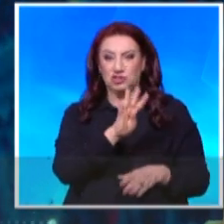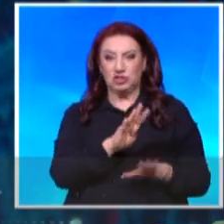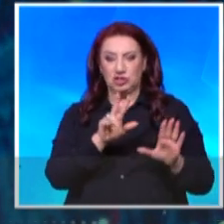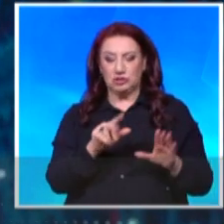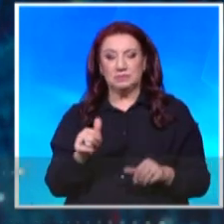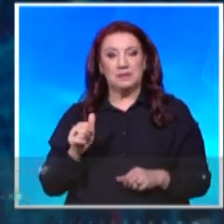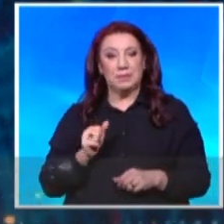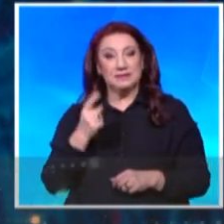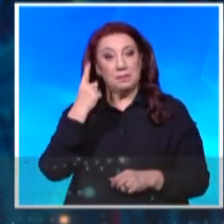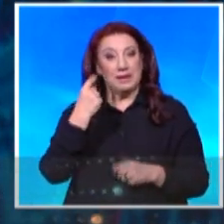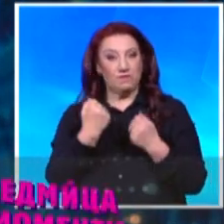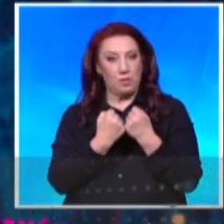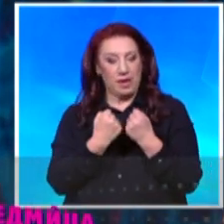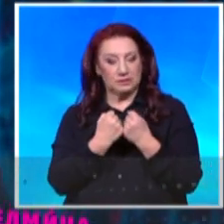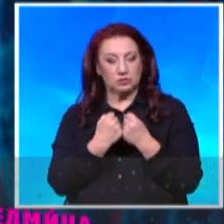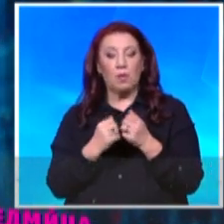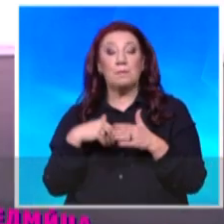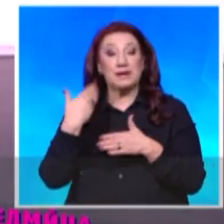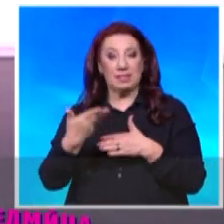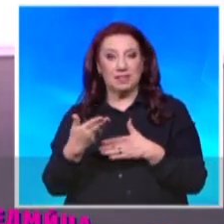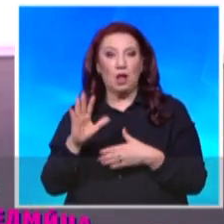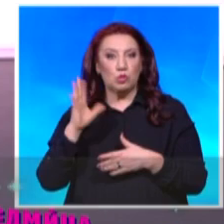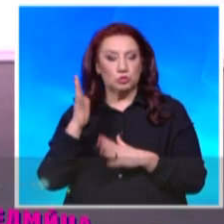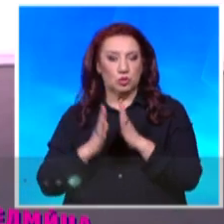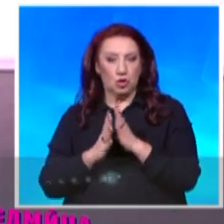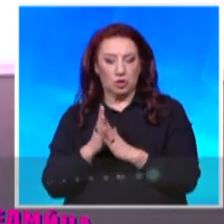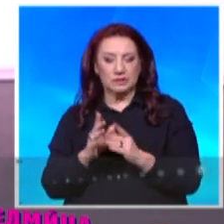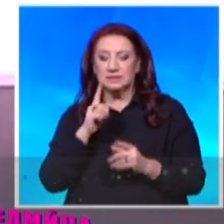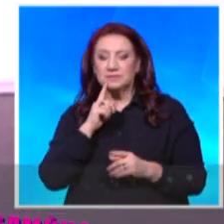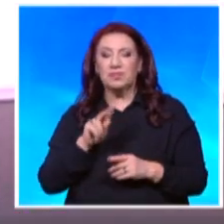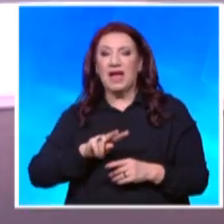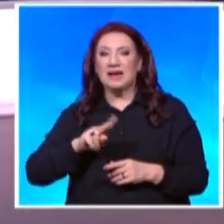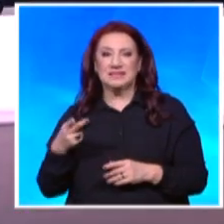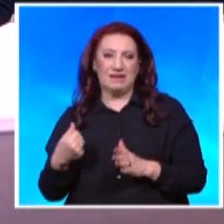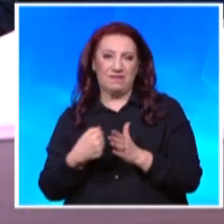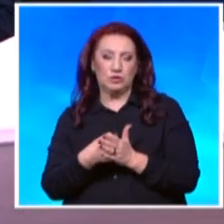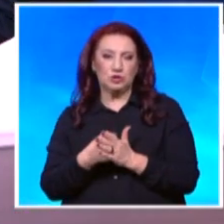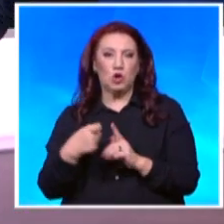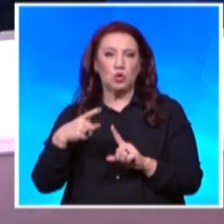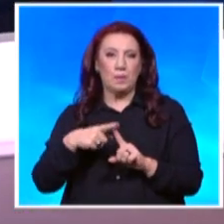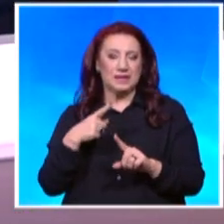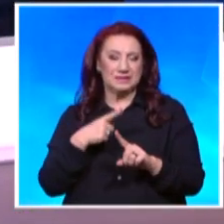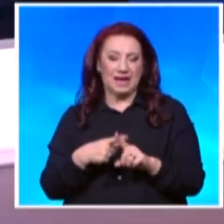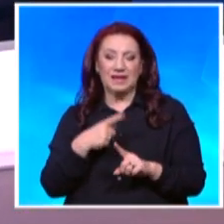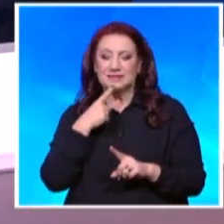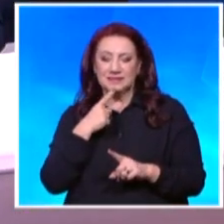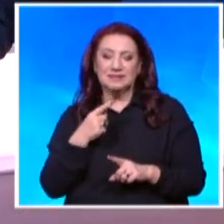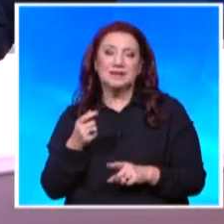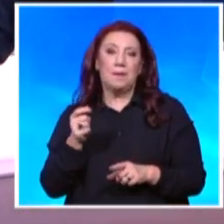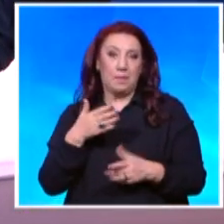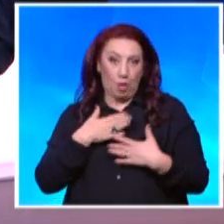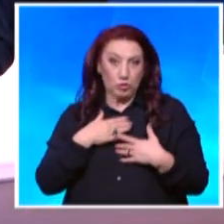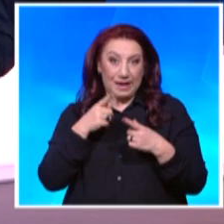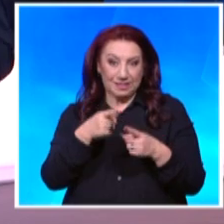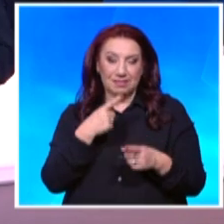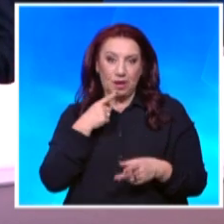върха от 4 точки пред Лудогорец. Влезе като резерва Тобиас Хайнц, донесе минималният успех на отбора на Саша Илич. Как се разви двубоя